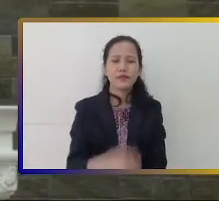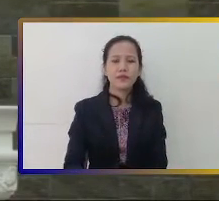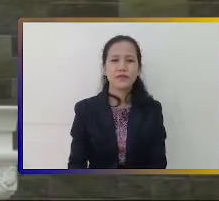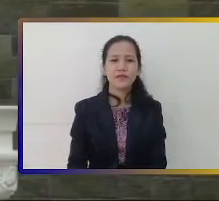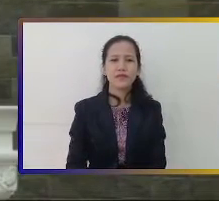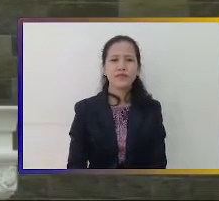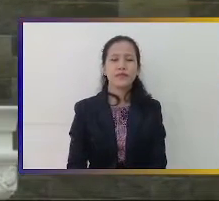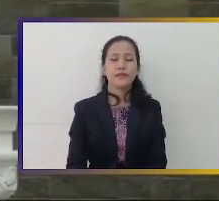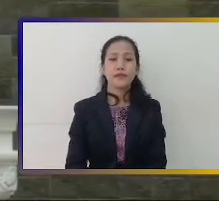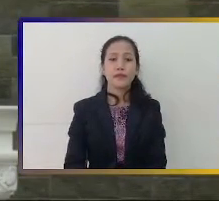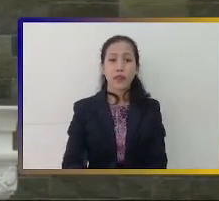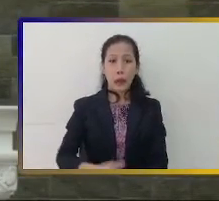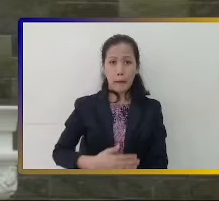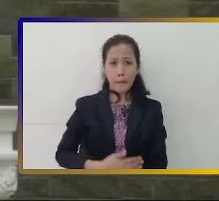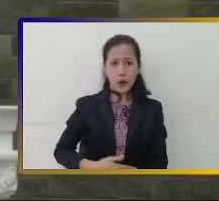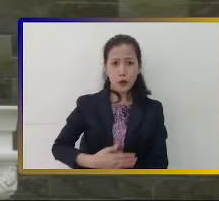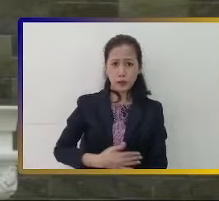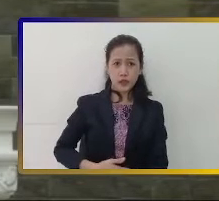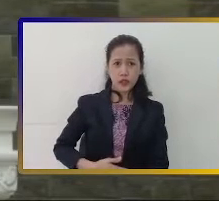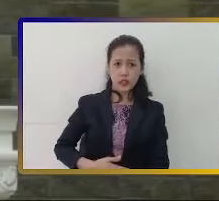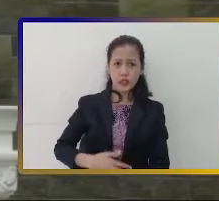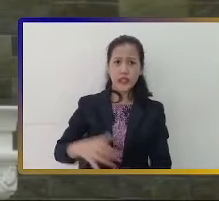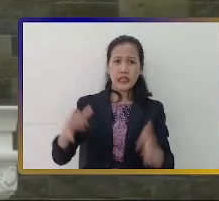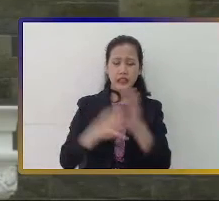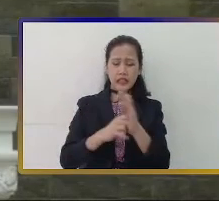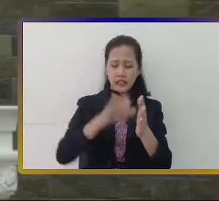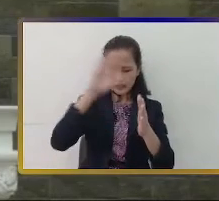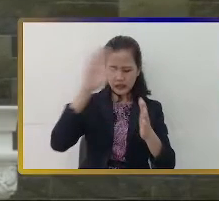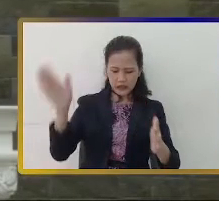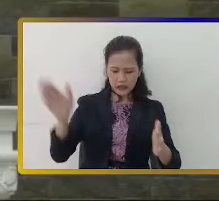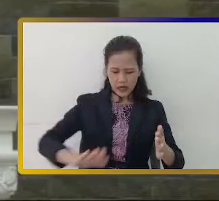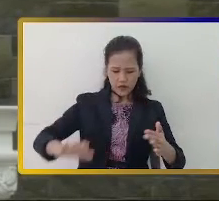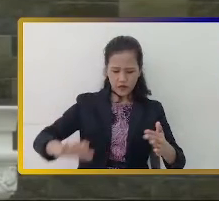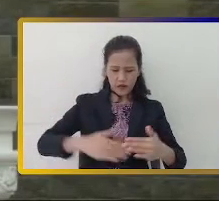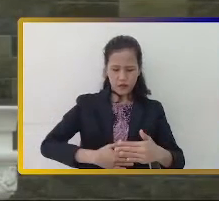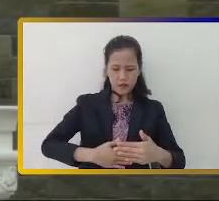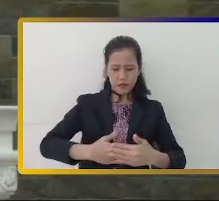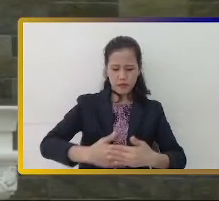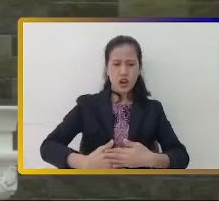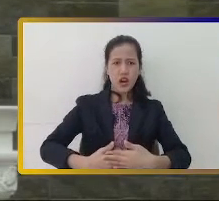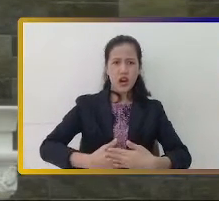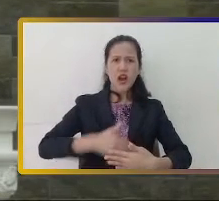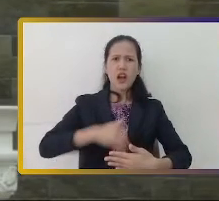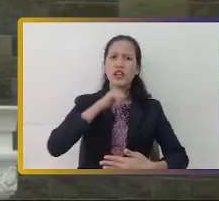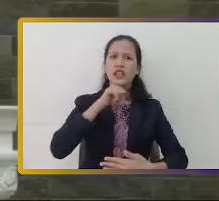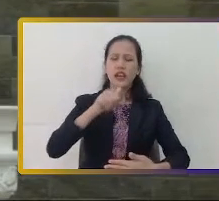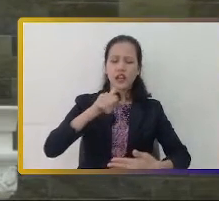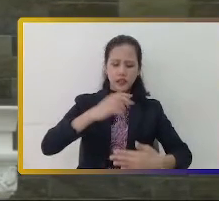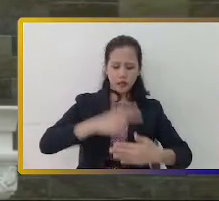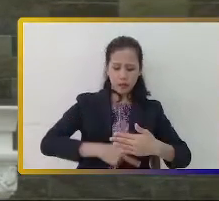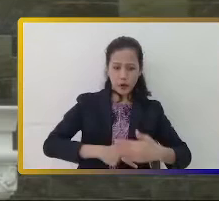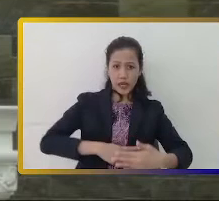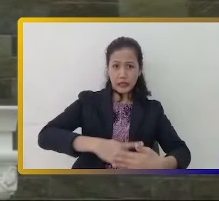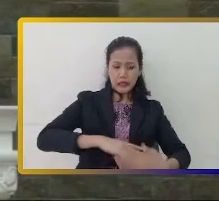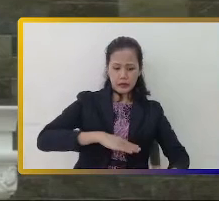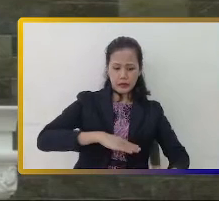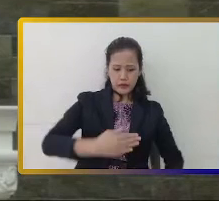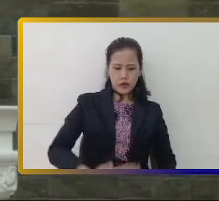po? Kasi po ang magkasama, parehong babae at parehong lalaki. And they